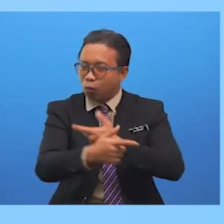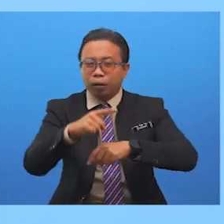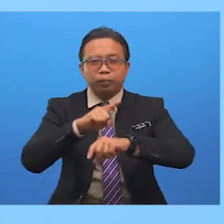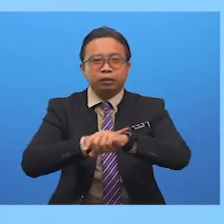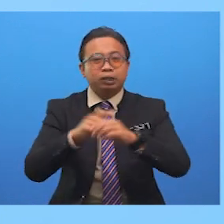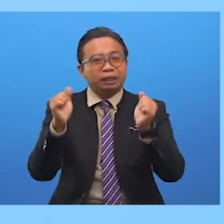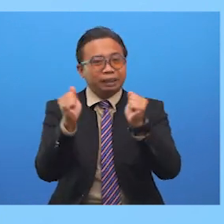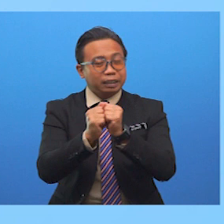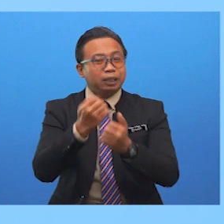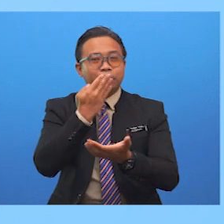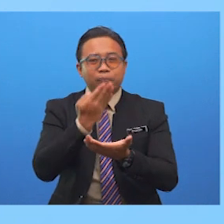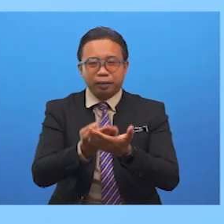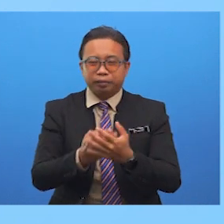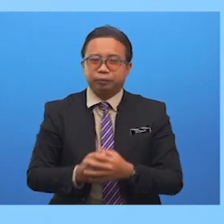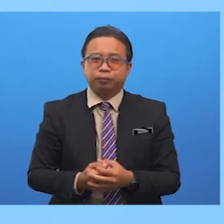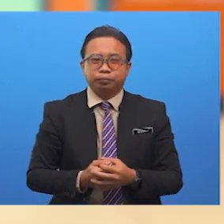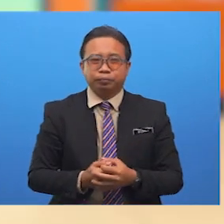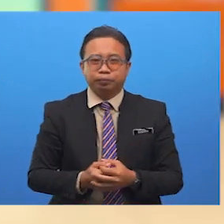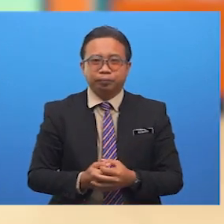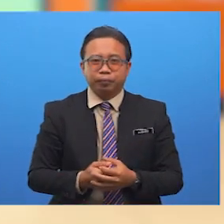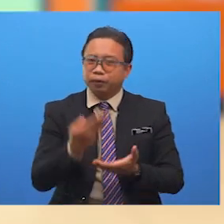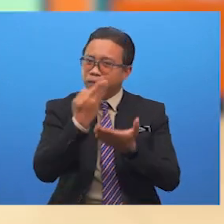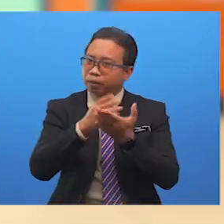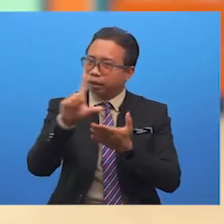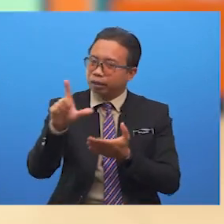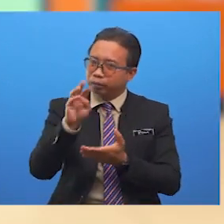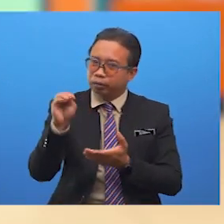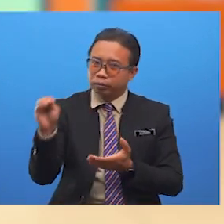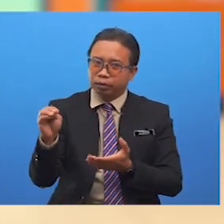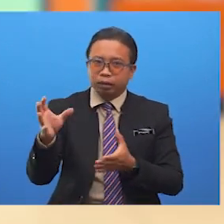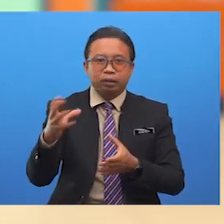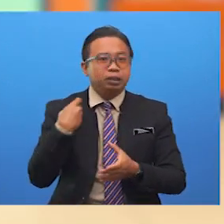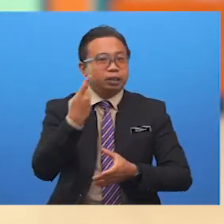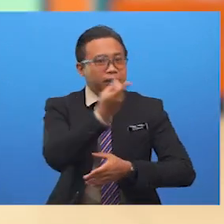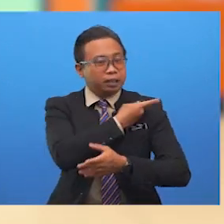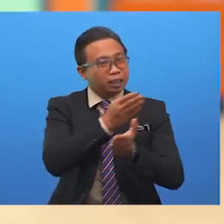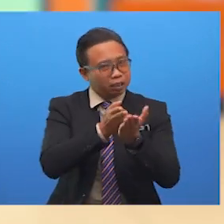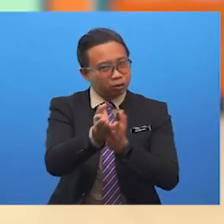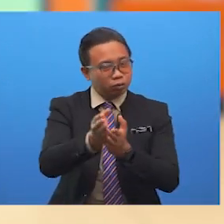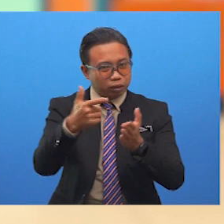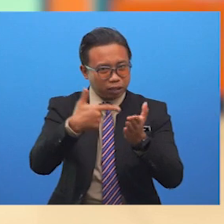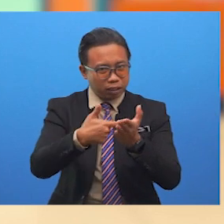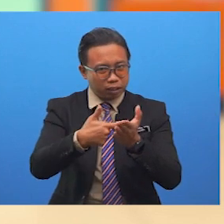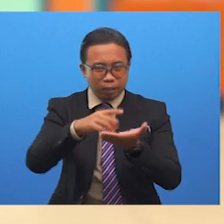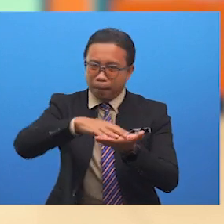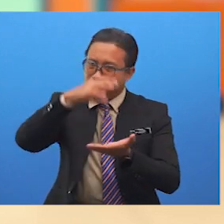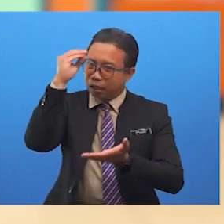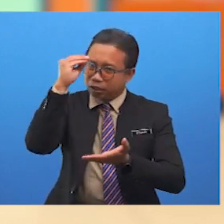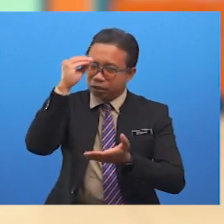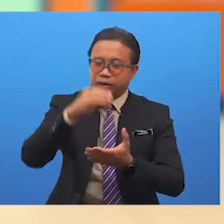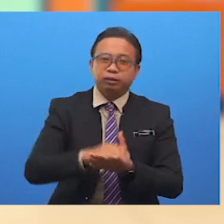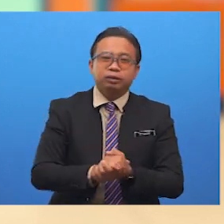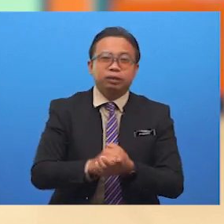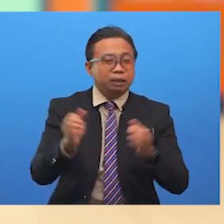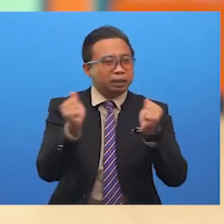masa dengan baik bailah murid-murid kita teruskan lagi sesi pembelajaran kita